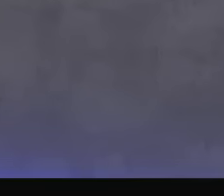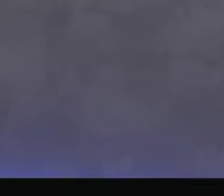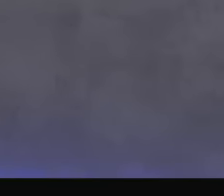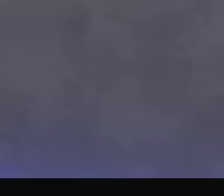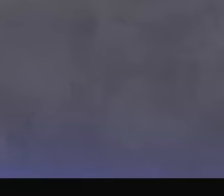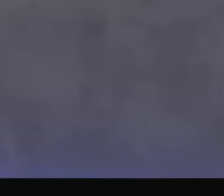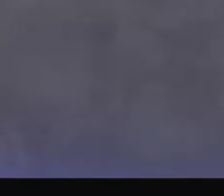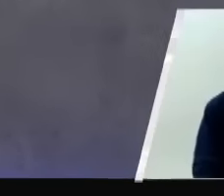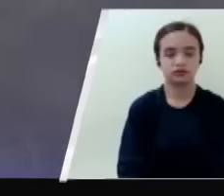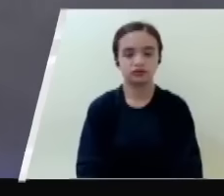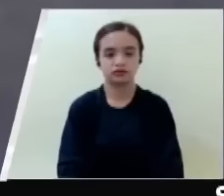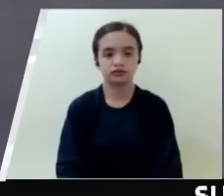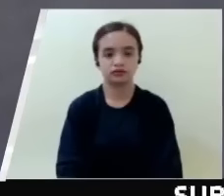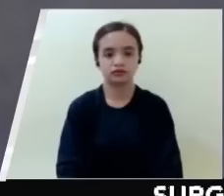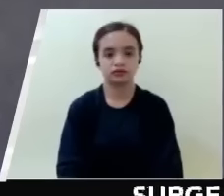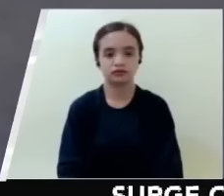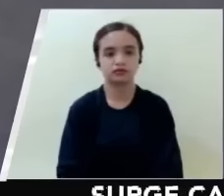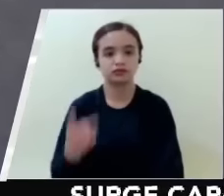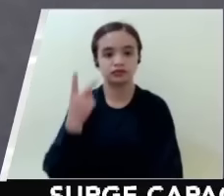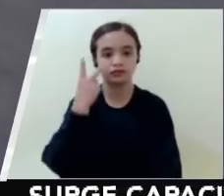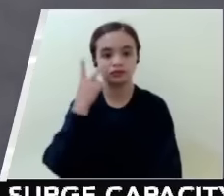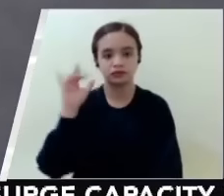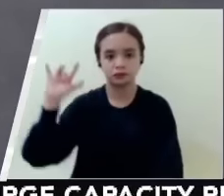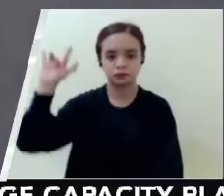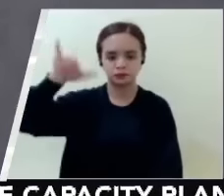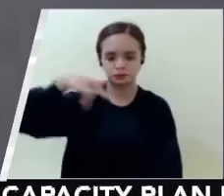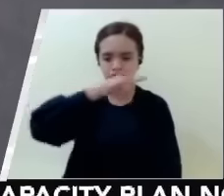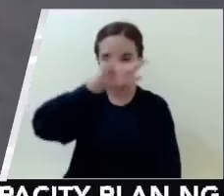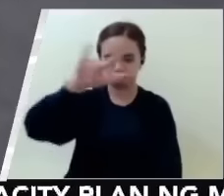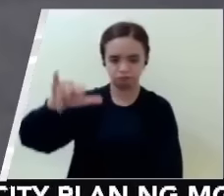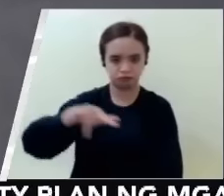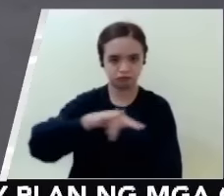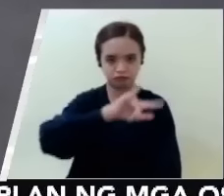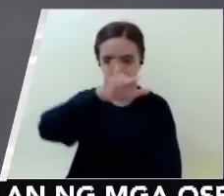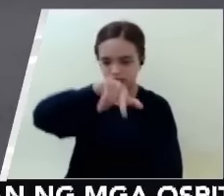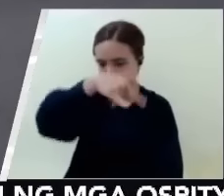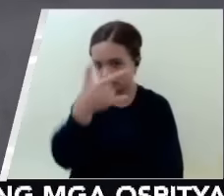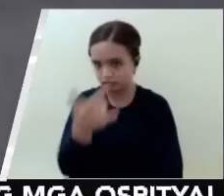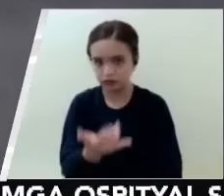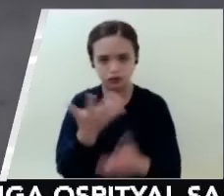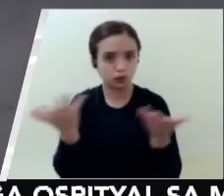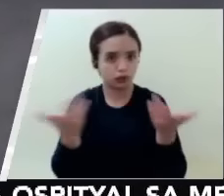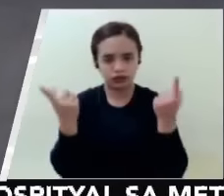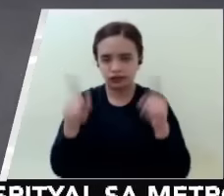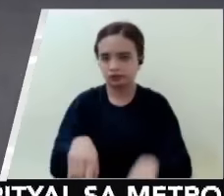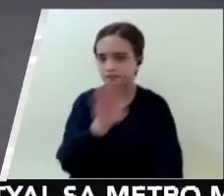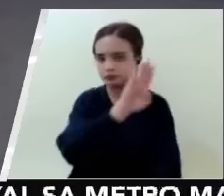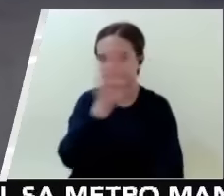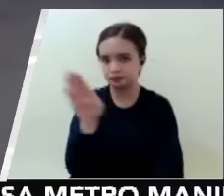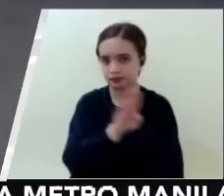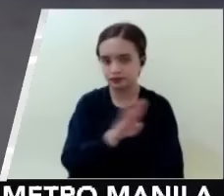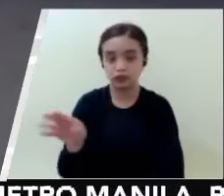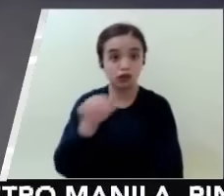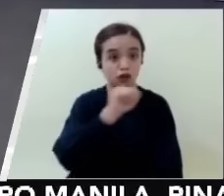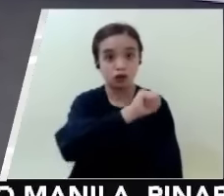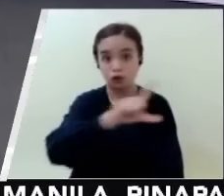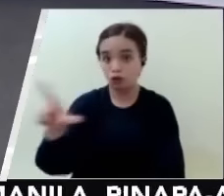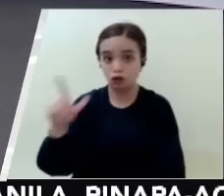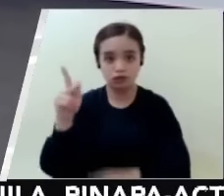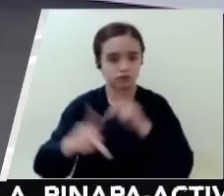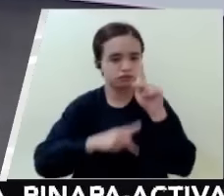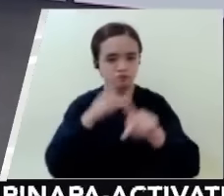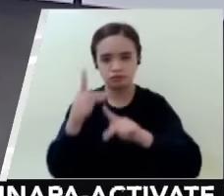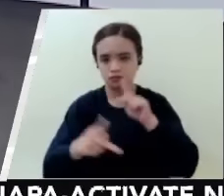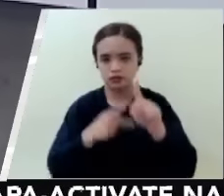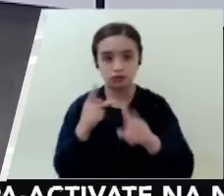Pahalang na nagpaikot-ikot saka bumagsak ang isang eroplano sa Sao Paulo, Brazil. Patay ang lahat ng mahigit 60 pasahero at